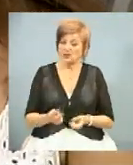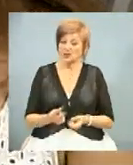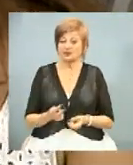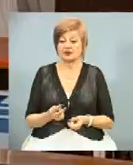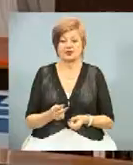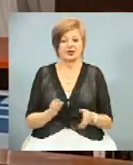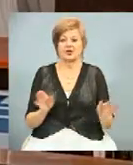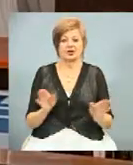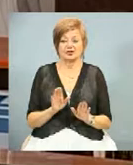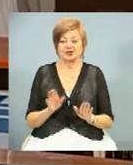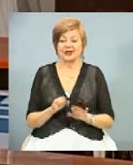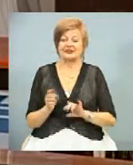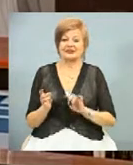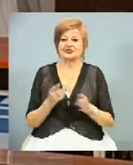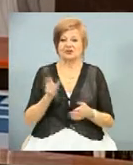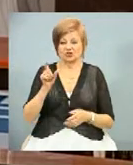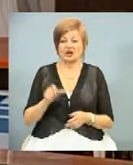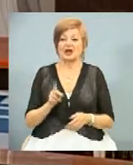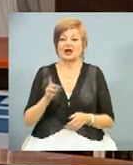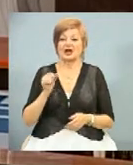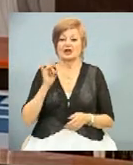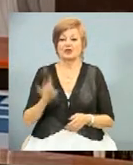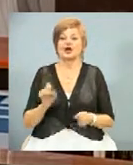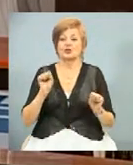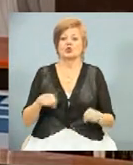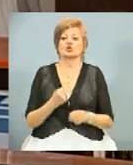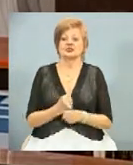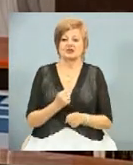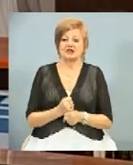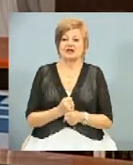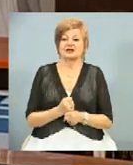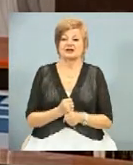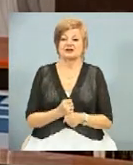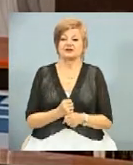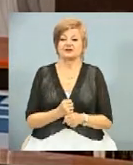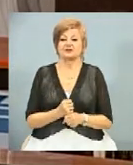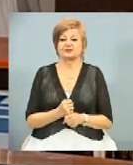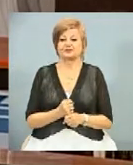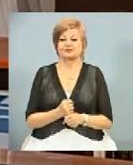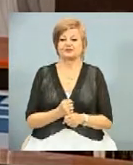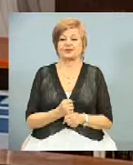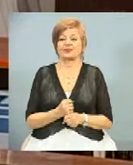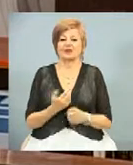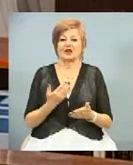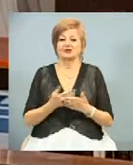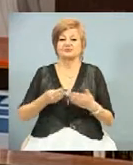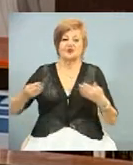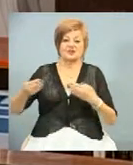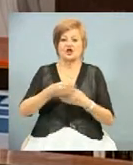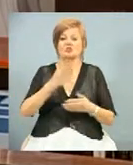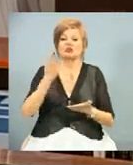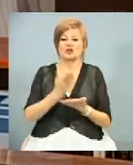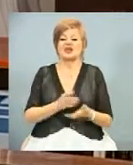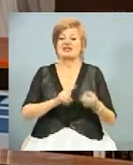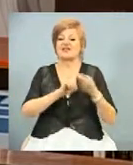як? Ні, хакери можуть робити такі, як файли, в яких вже є